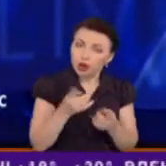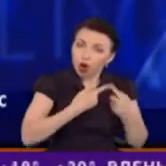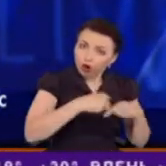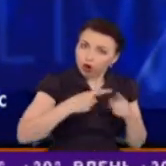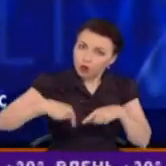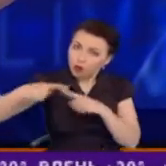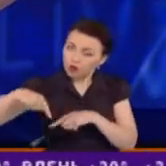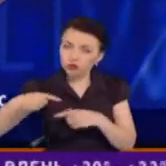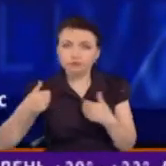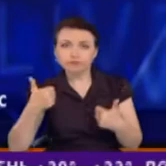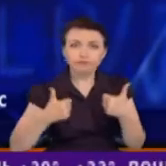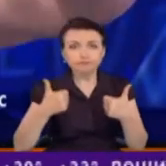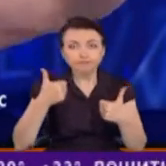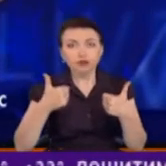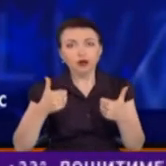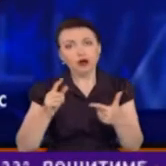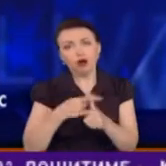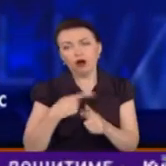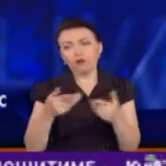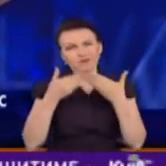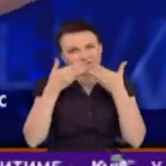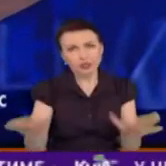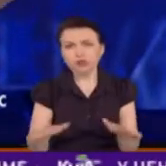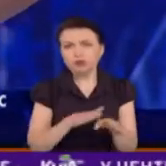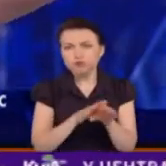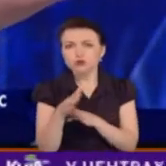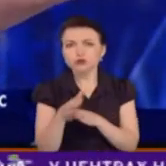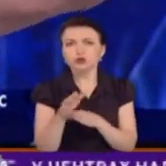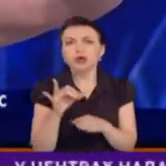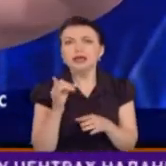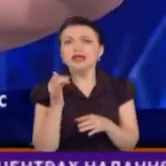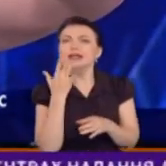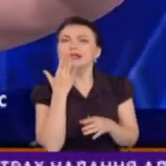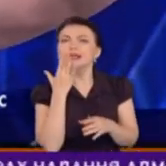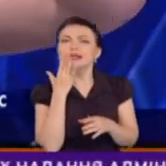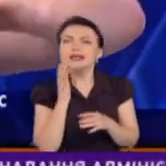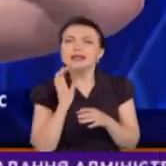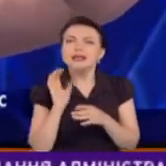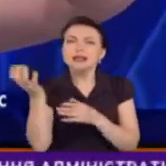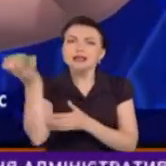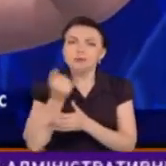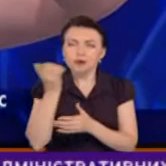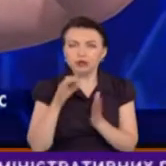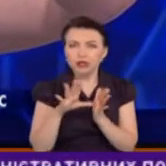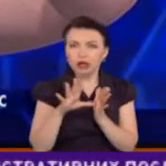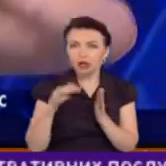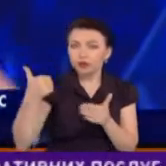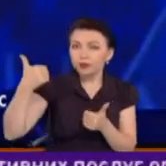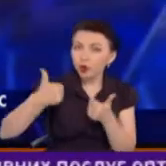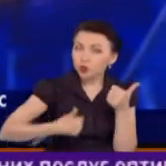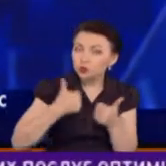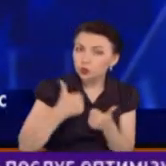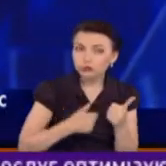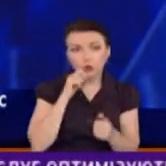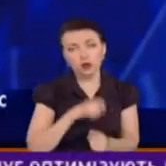або це має бути відкритий повністю імпорт електроенергії, який би тоді конкурував. А для